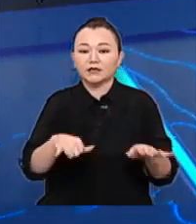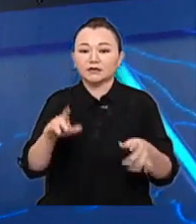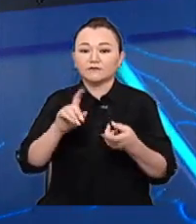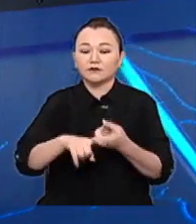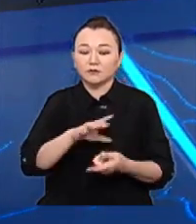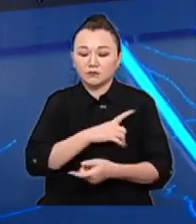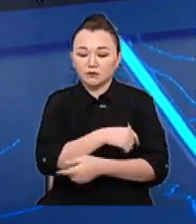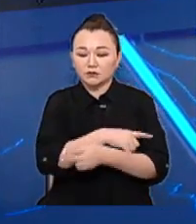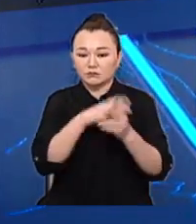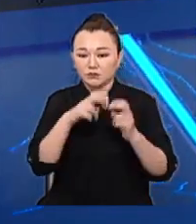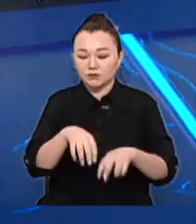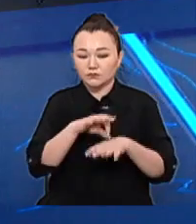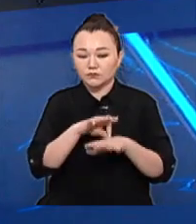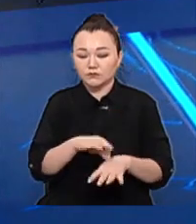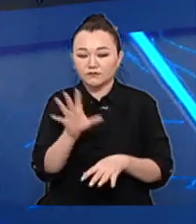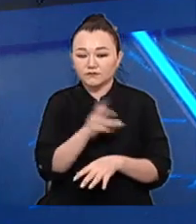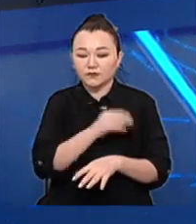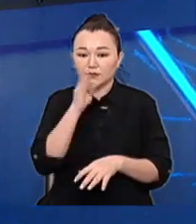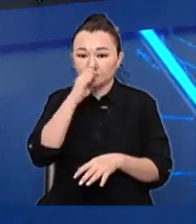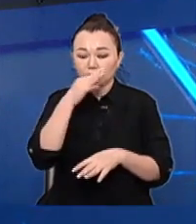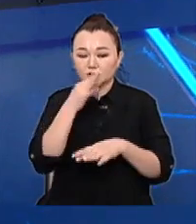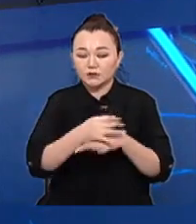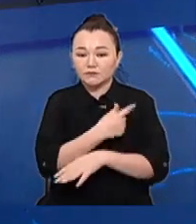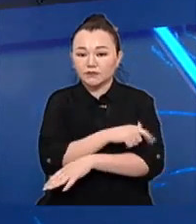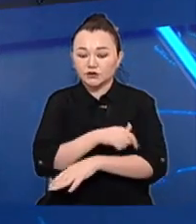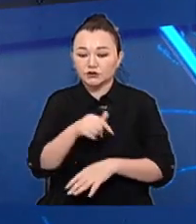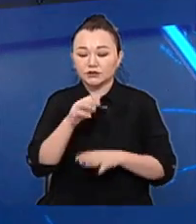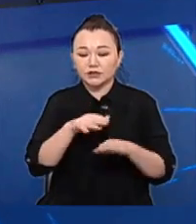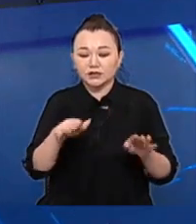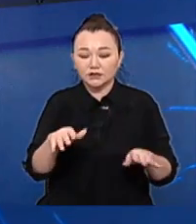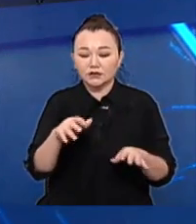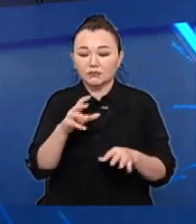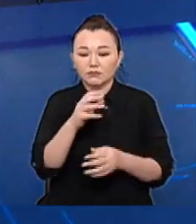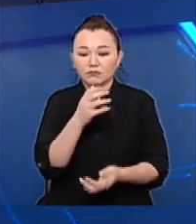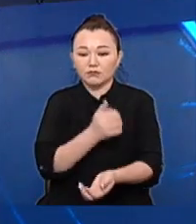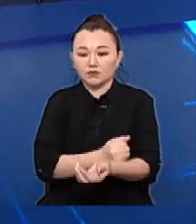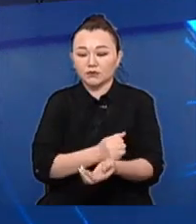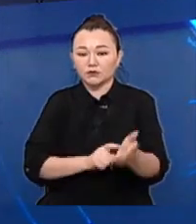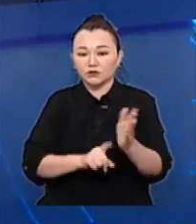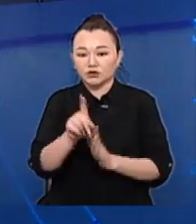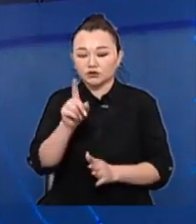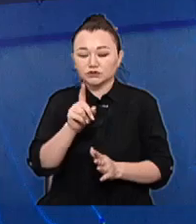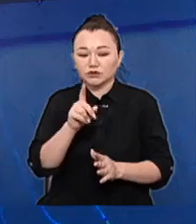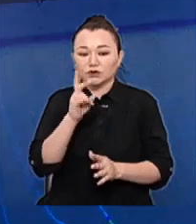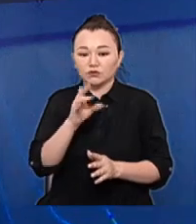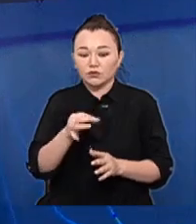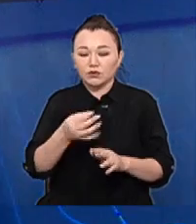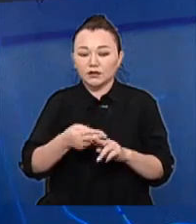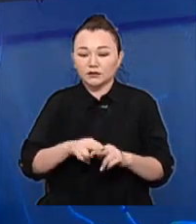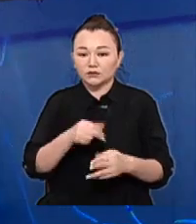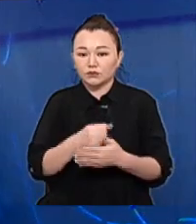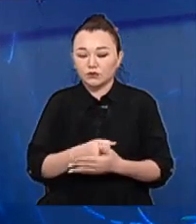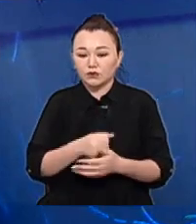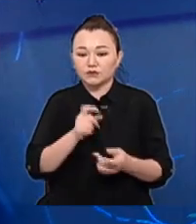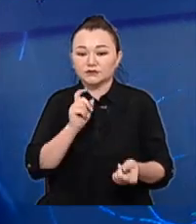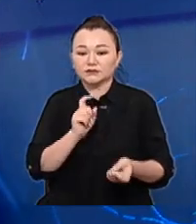медициналык текшерүүдөн өтүп жатыр. Ата-аналардын айтуунча дарыгерлер окуучуларга манту салууга кирешкен. Алайда буган дейинки шуудан